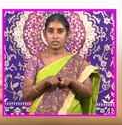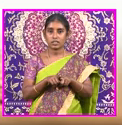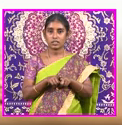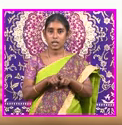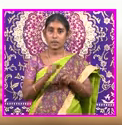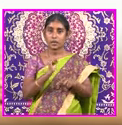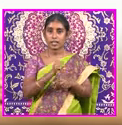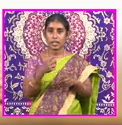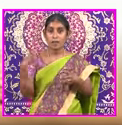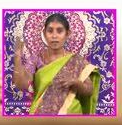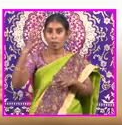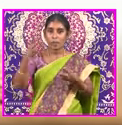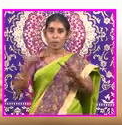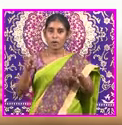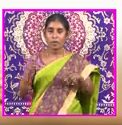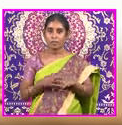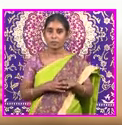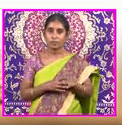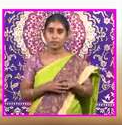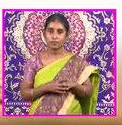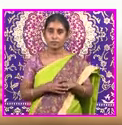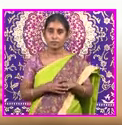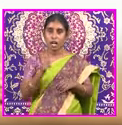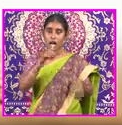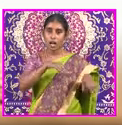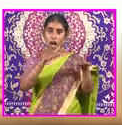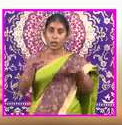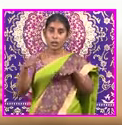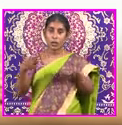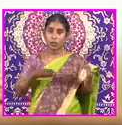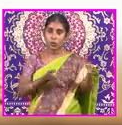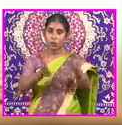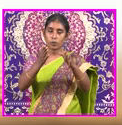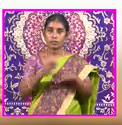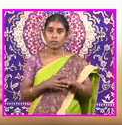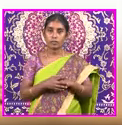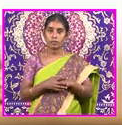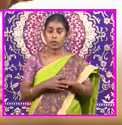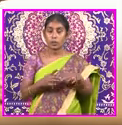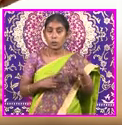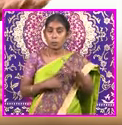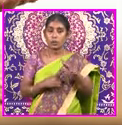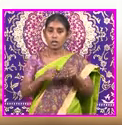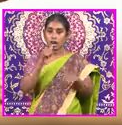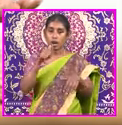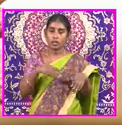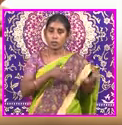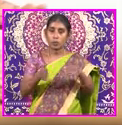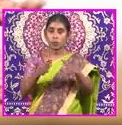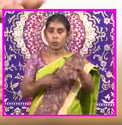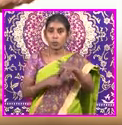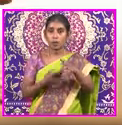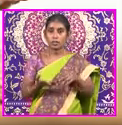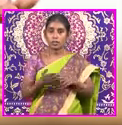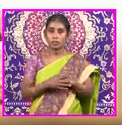இப்போ புவியோட மேறு வெளிப்புற பகுதியில் வந்து நிறைய ஆறுகள்லாம் பார்த்துருப்போம். ஆறுகள் வந்து மேடான பகுதியிலிருந்து